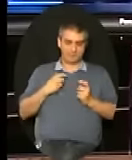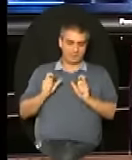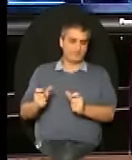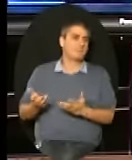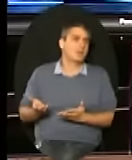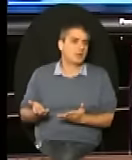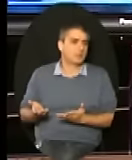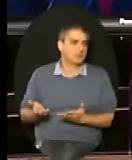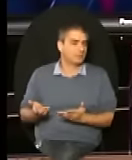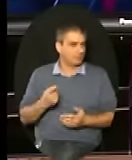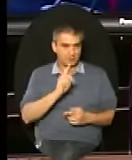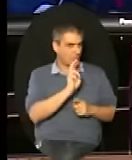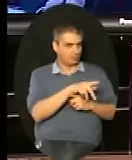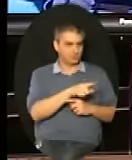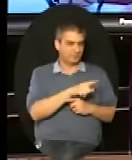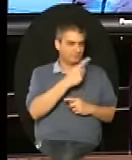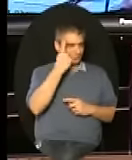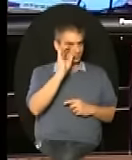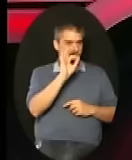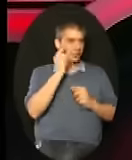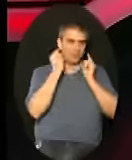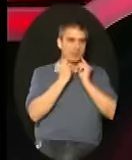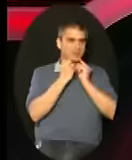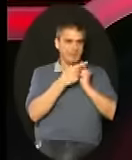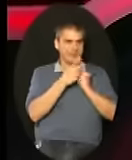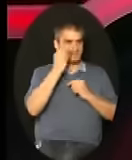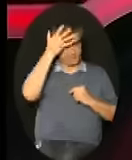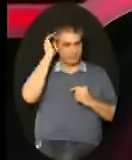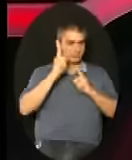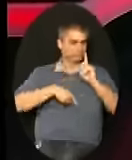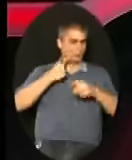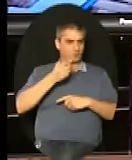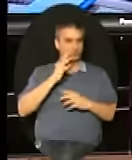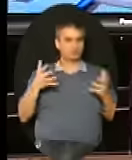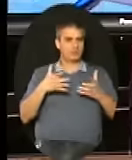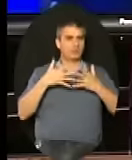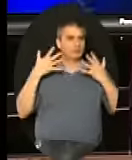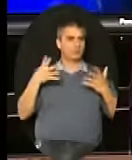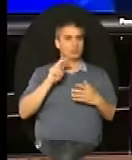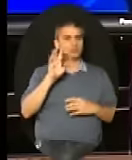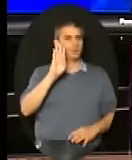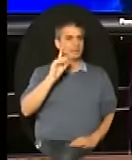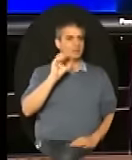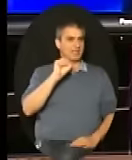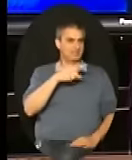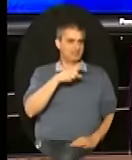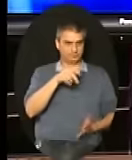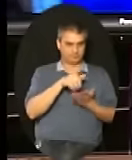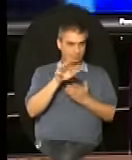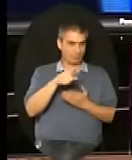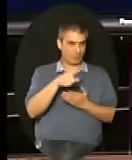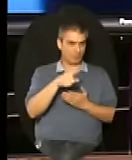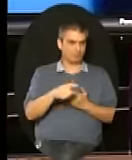ומנעתי אותו. אגב, אתם לא מצטרפים ליוזמה של ליברמן ולפיד בשבוע הבא, יש פה כינוס גדול בעניין ה-BDS, אתם מחוץ